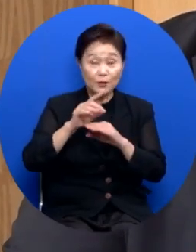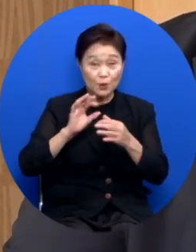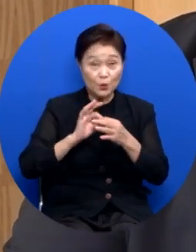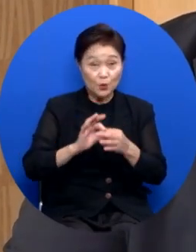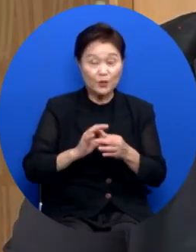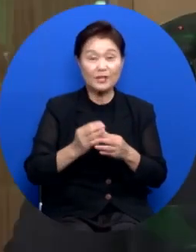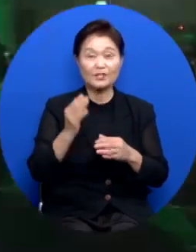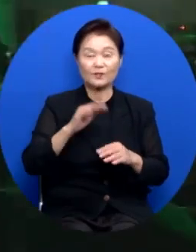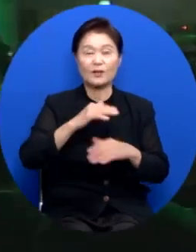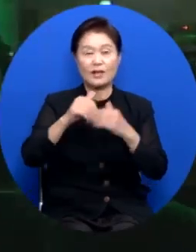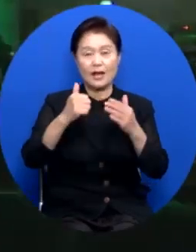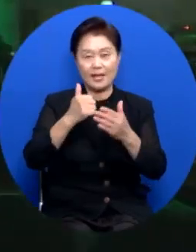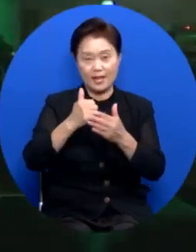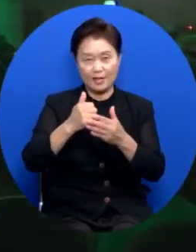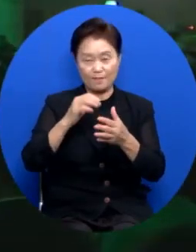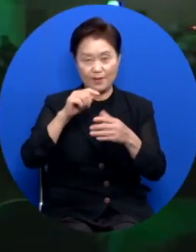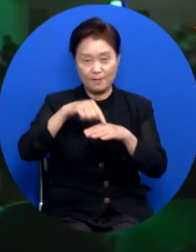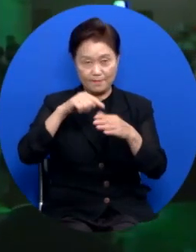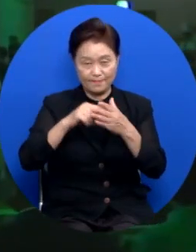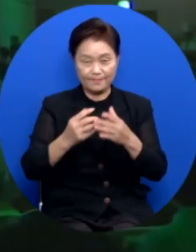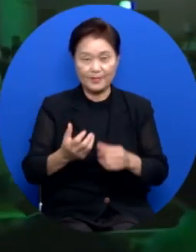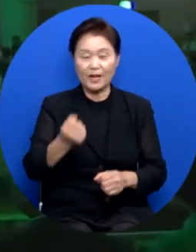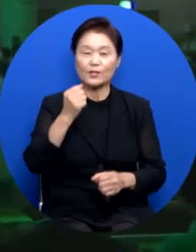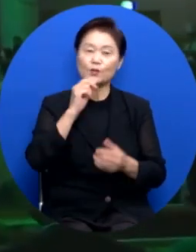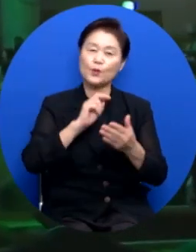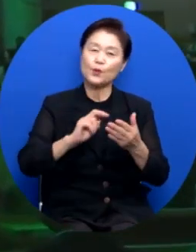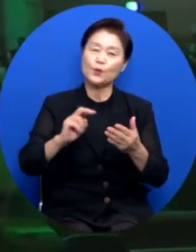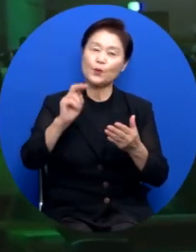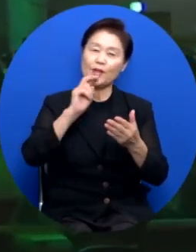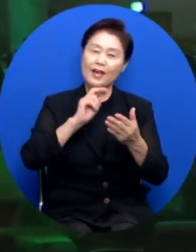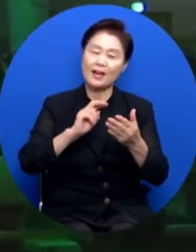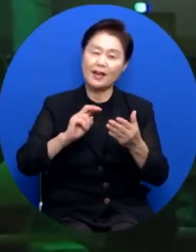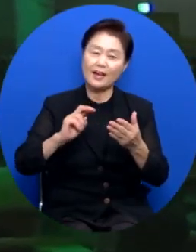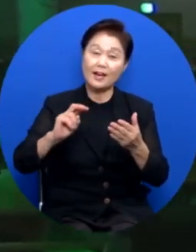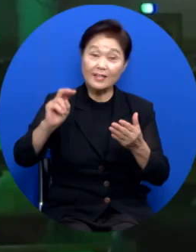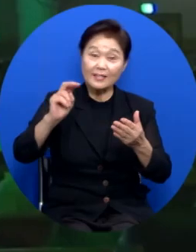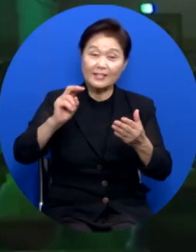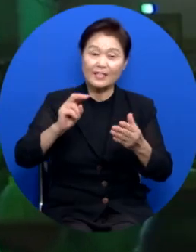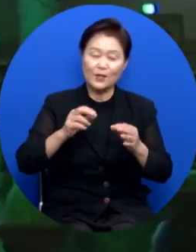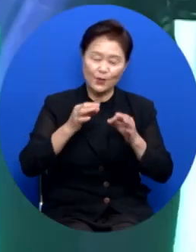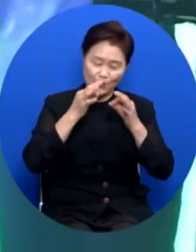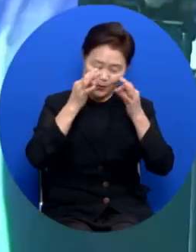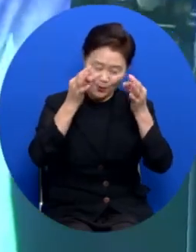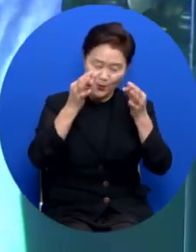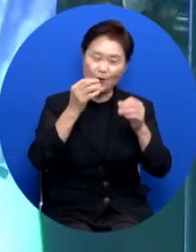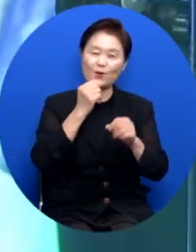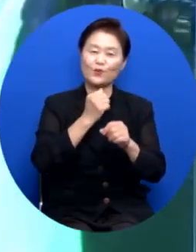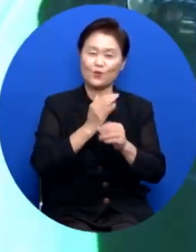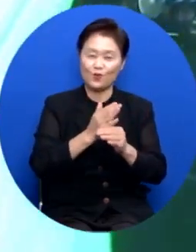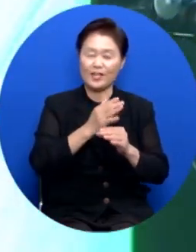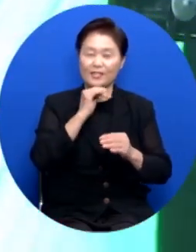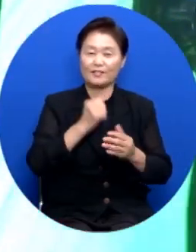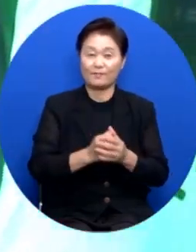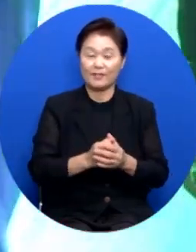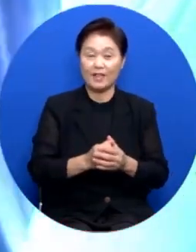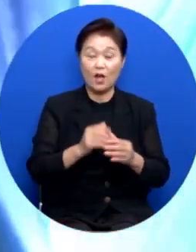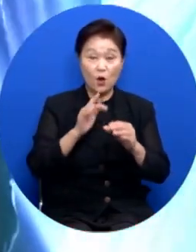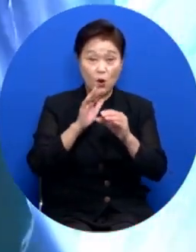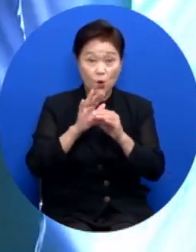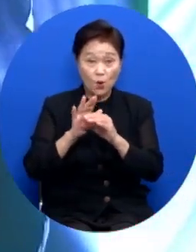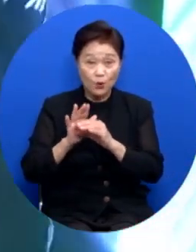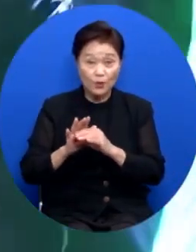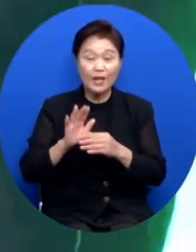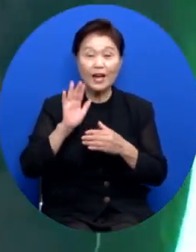하나님의 마음으로 노래하는 최선을 다해서 노래하는 아 노력을 하고 있습니다 또 이제 코로나